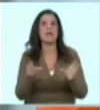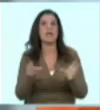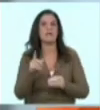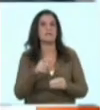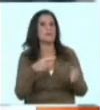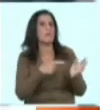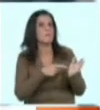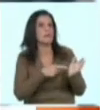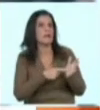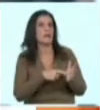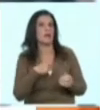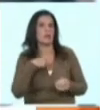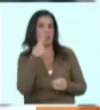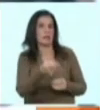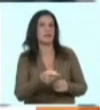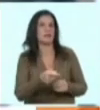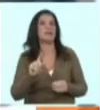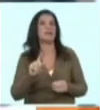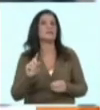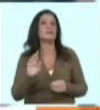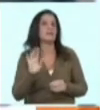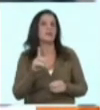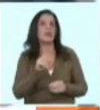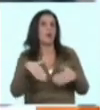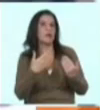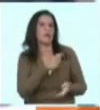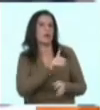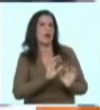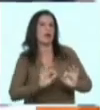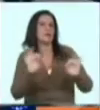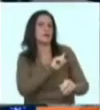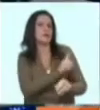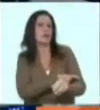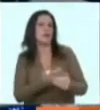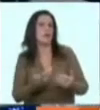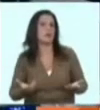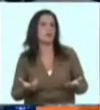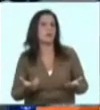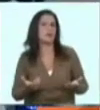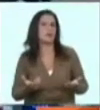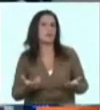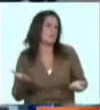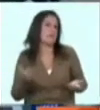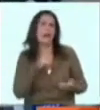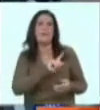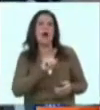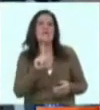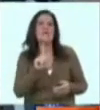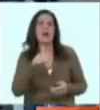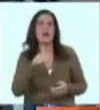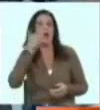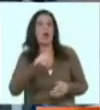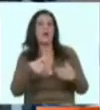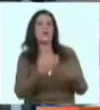בפני וליטה, שום סמכות כזאת. אתה יודע מה הוא אמר? לא הופקדה, אתה צודק. אמר דברים קשים מאוד. וליטה הוא הומופוב. אז איך איתם הם עשו קואליציה?